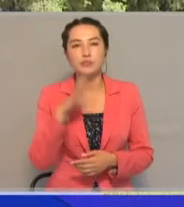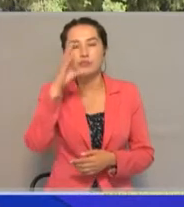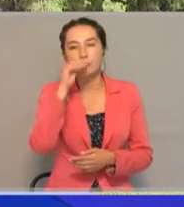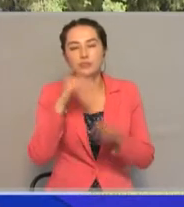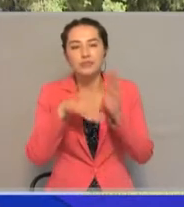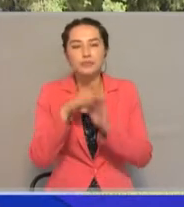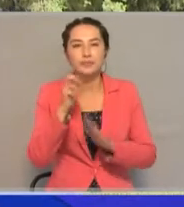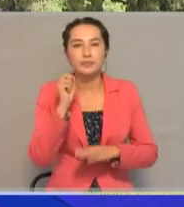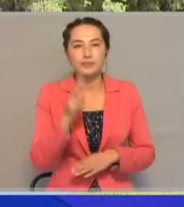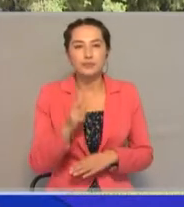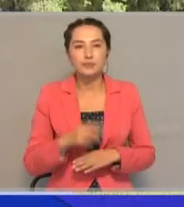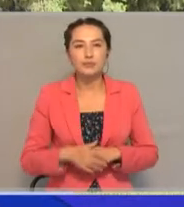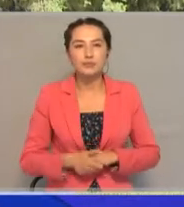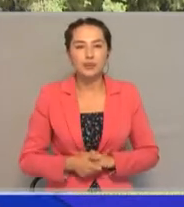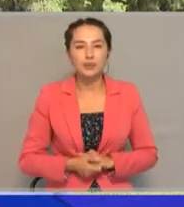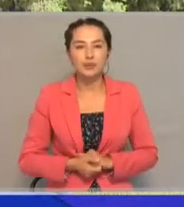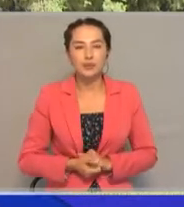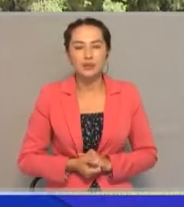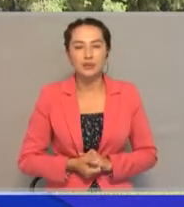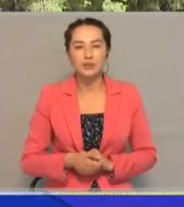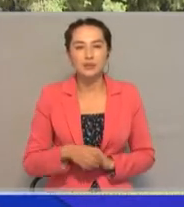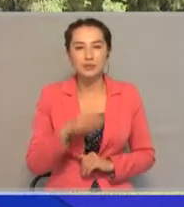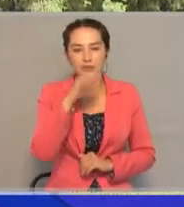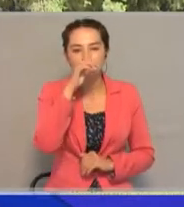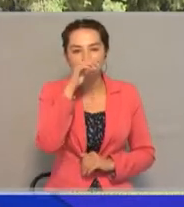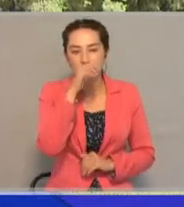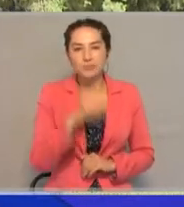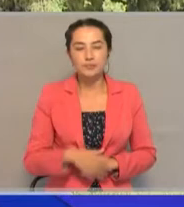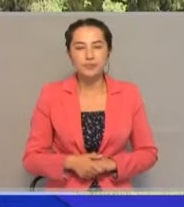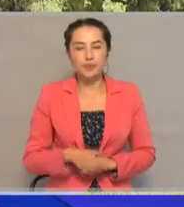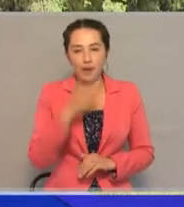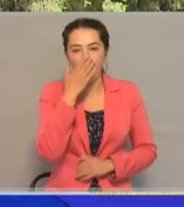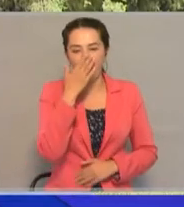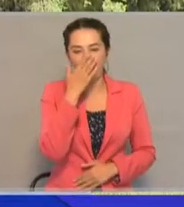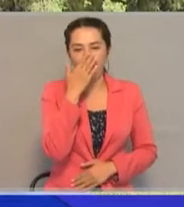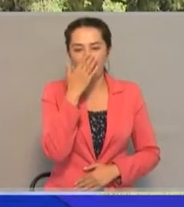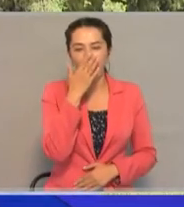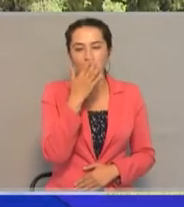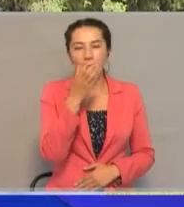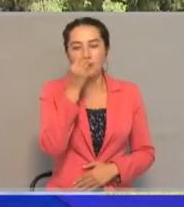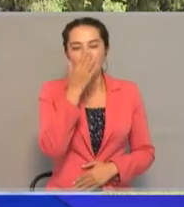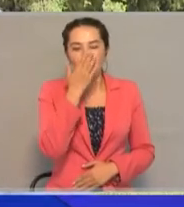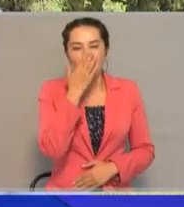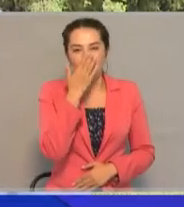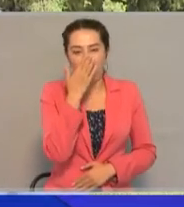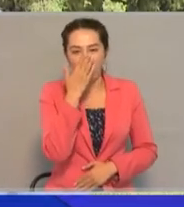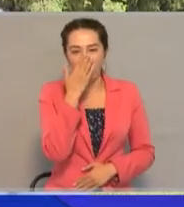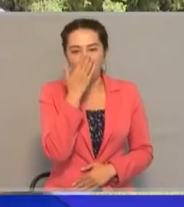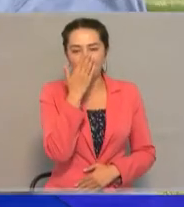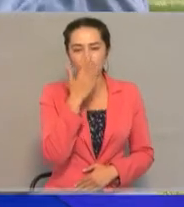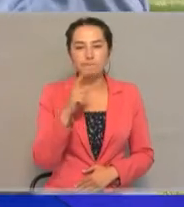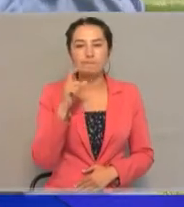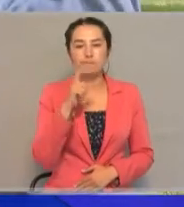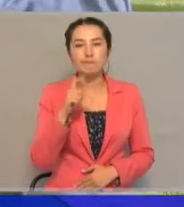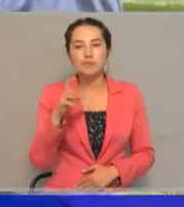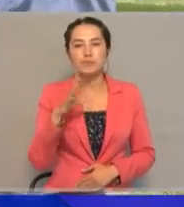көріп атырмы, соның бәрін жағдайын көріп, ғарсыз қарай адам өмір сүретін бәрін бастан кешіріп, көзімен көріп кетті.